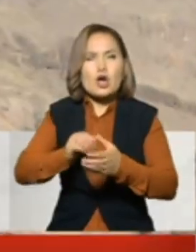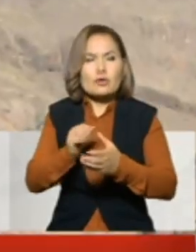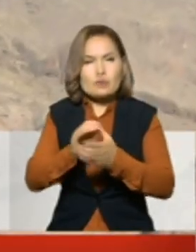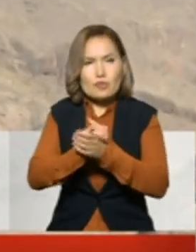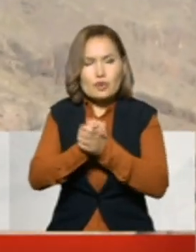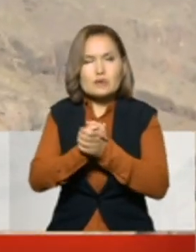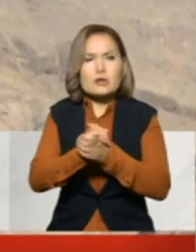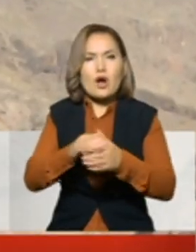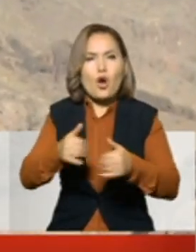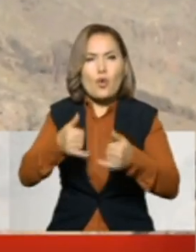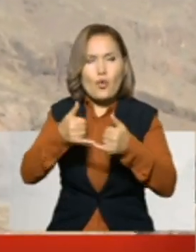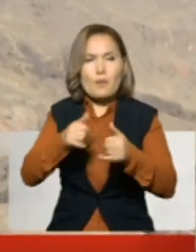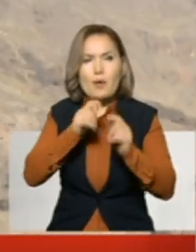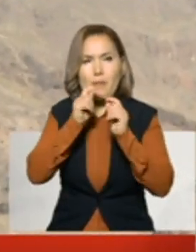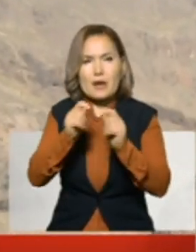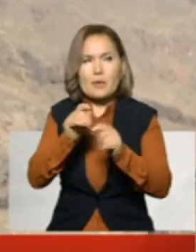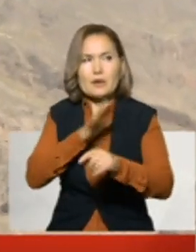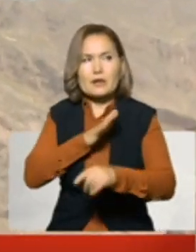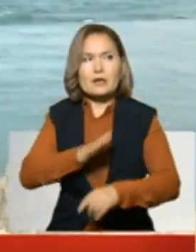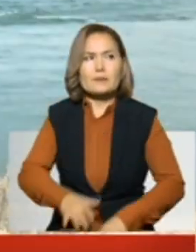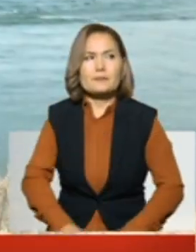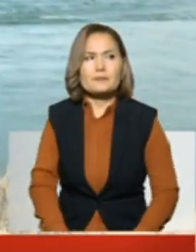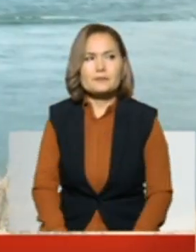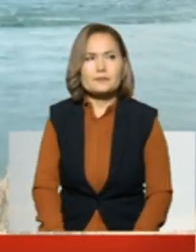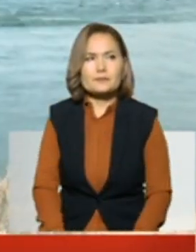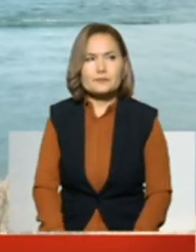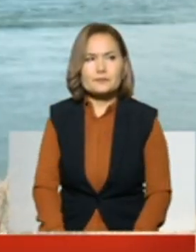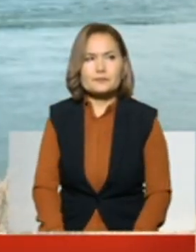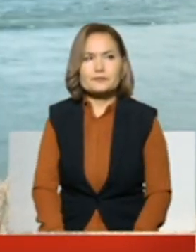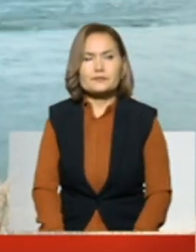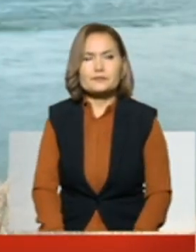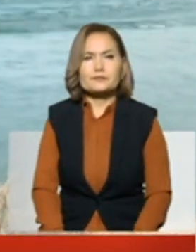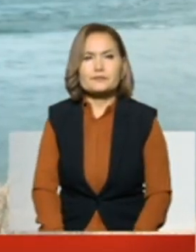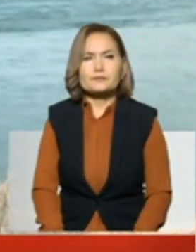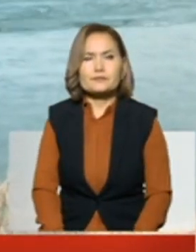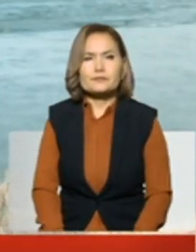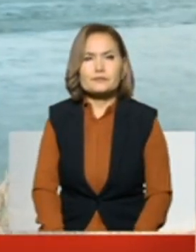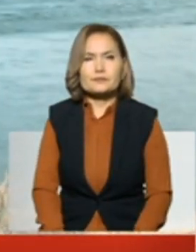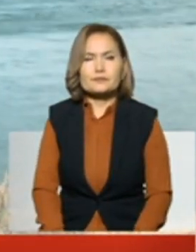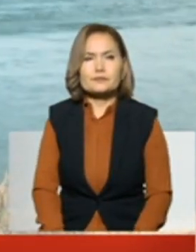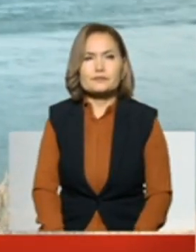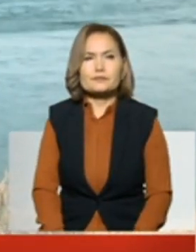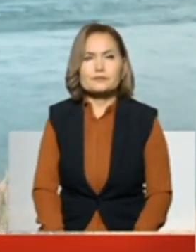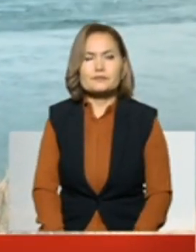марапатталды. Қуан Нұрақын, Бауыржан Сәлмеке, Қазақстан ұлттық арнасы, Алматы облысы.